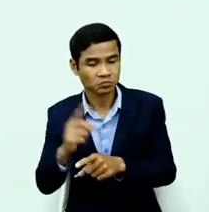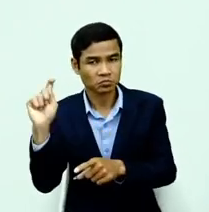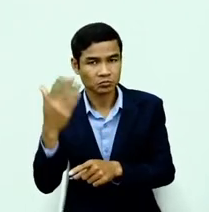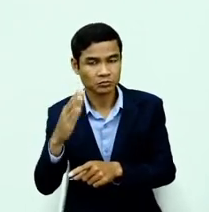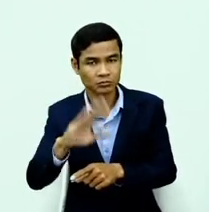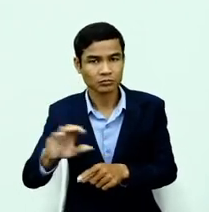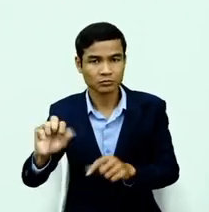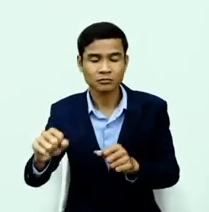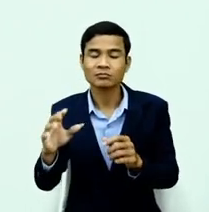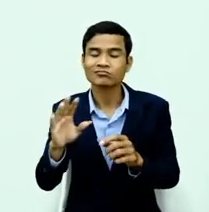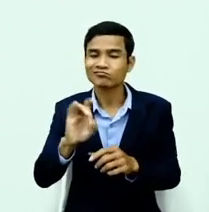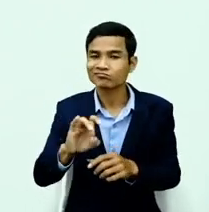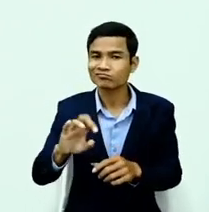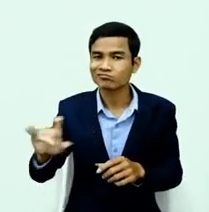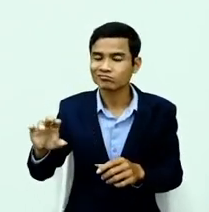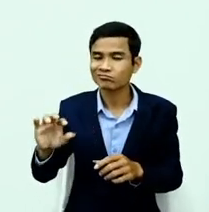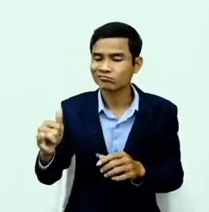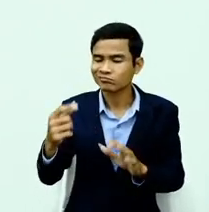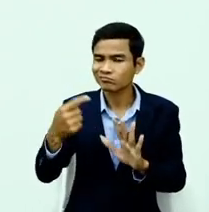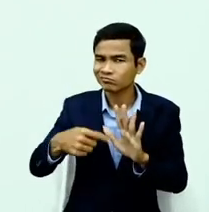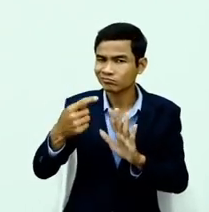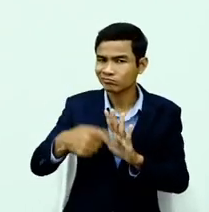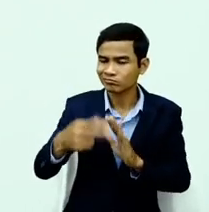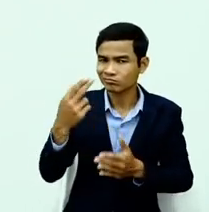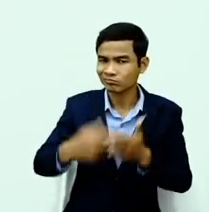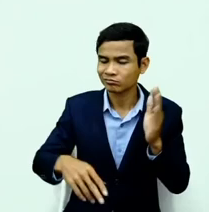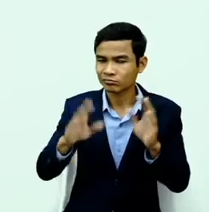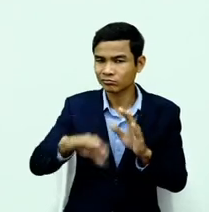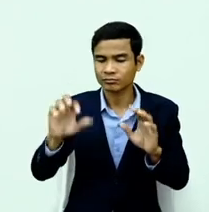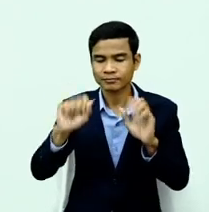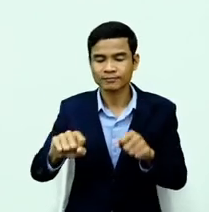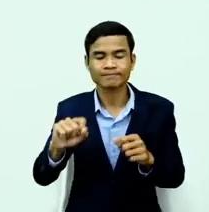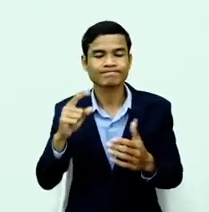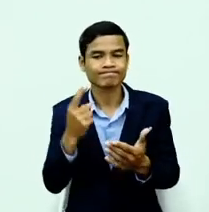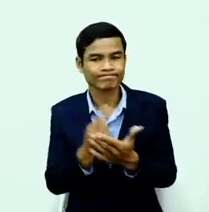cha hai riep sam lang pi pchen chneak rue ka sra avai khla kon triem chou